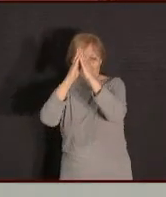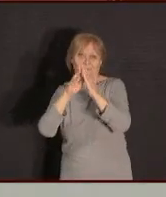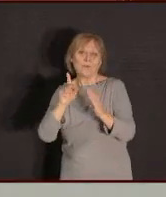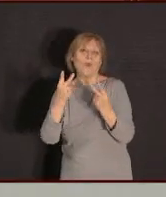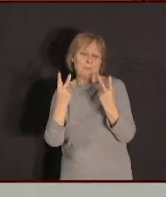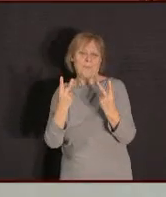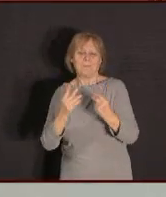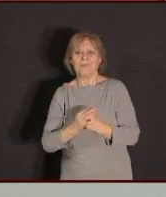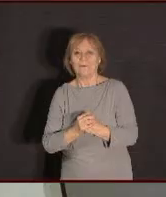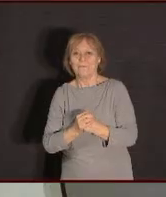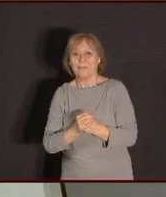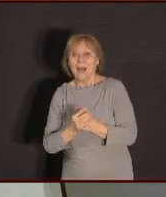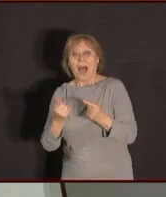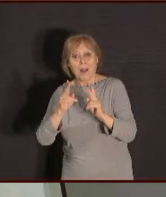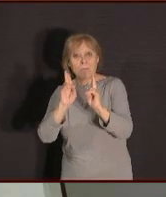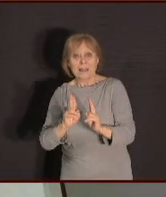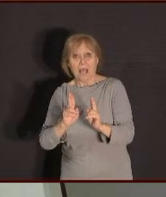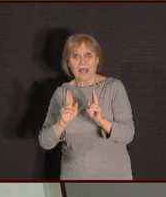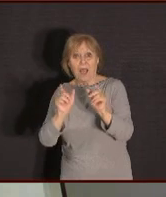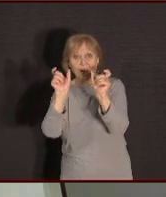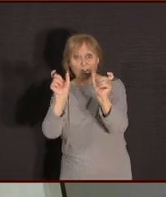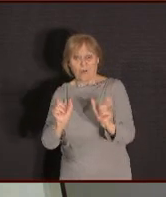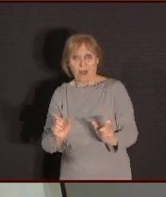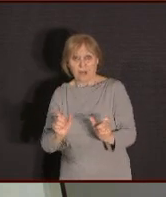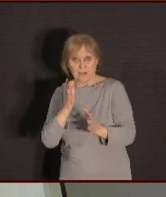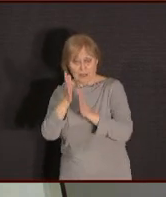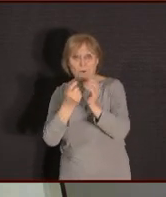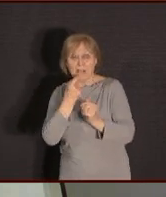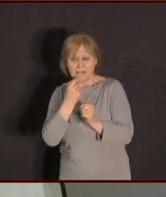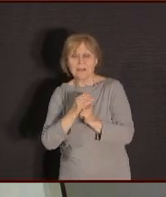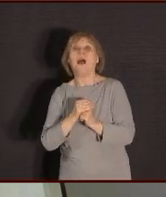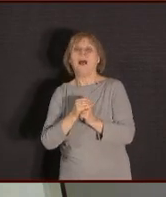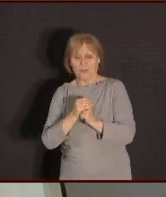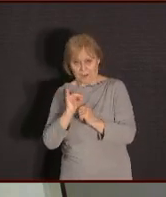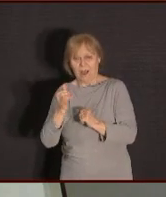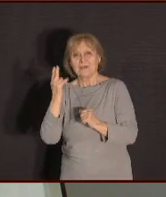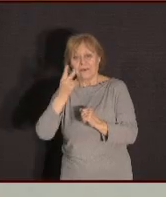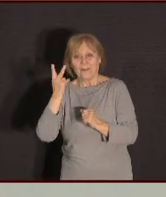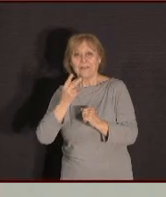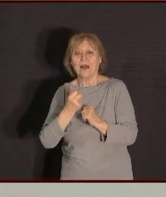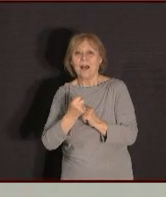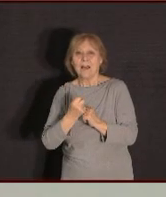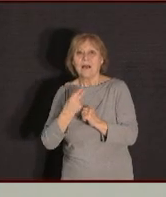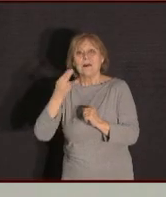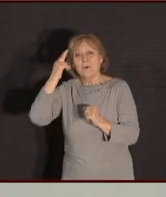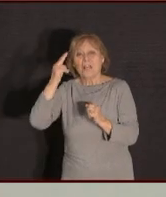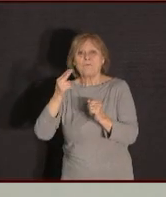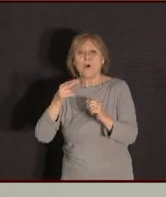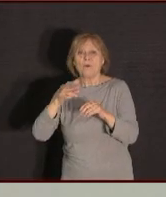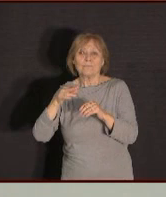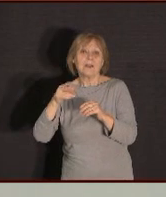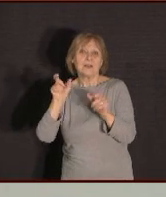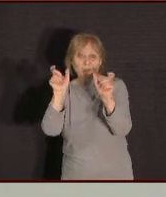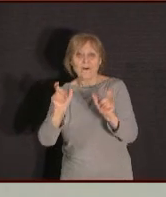kakšen slovar znakovnega jezika? Ja, vsekakor predvsem poznam slovarje na spletu.